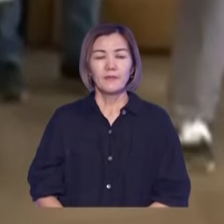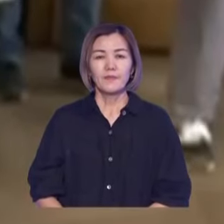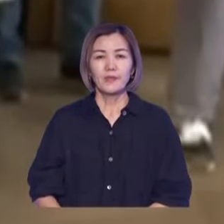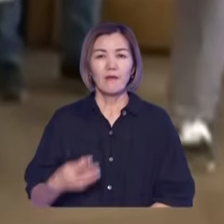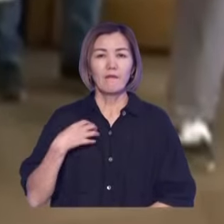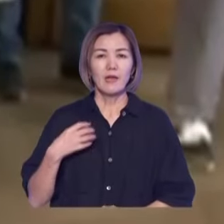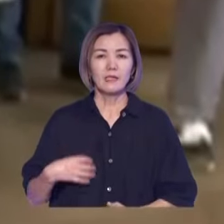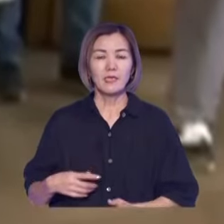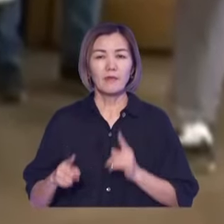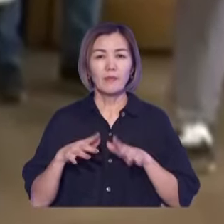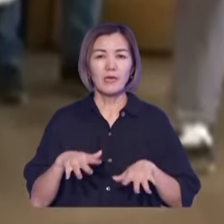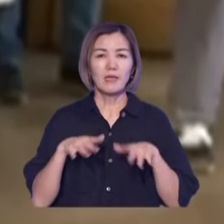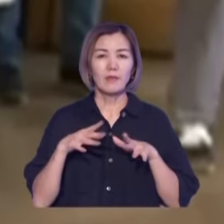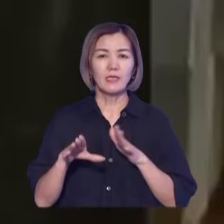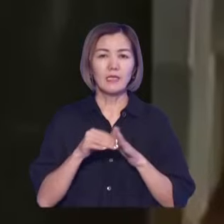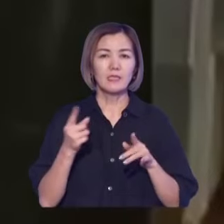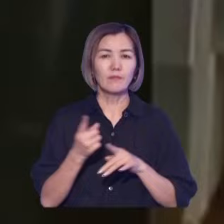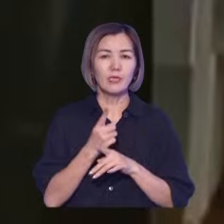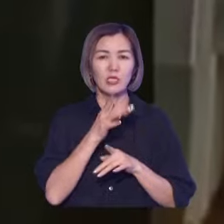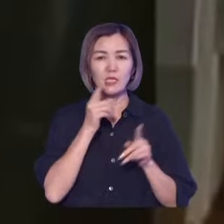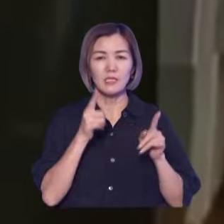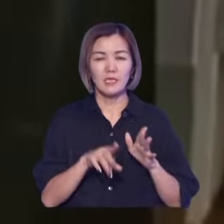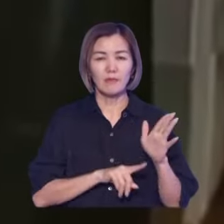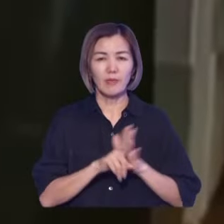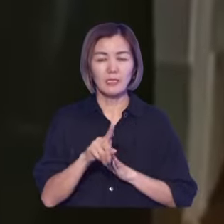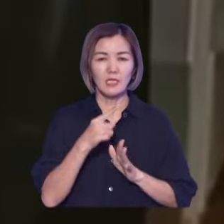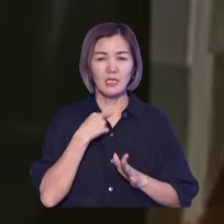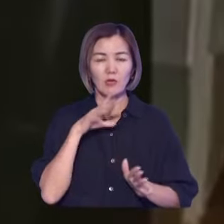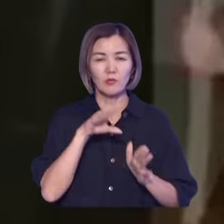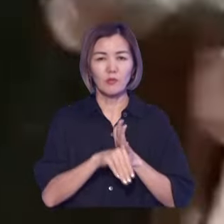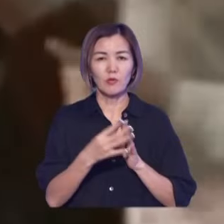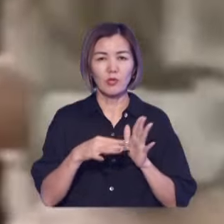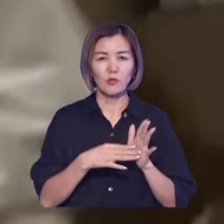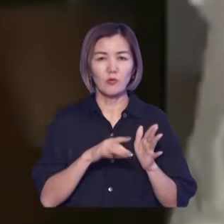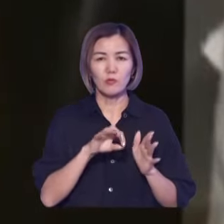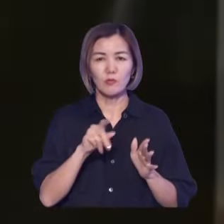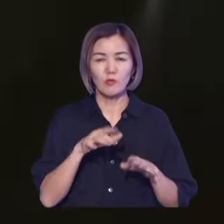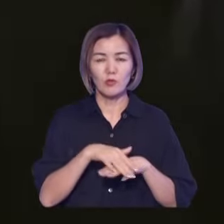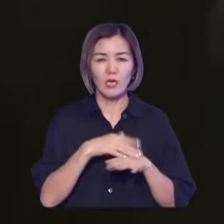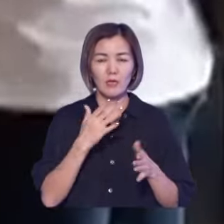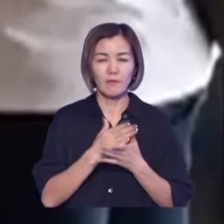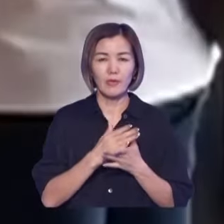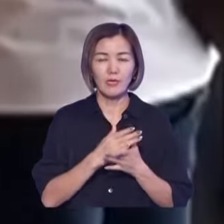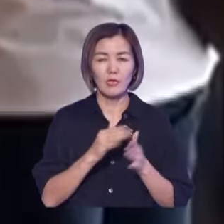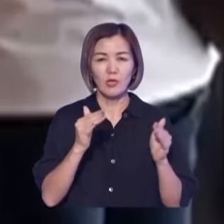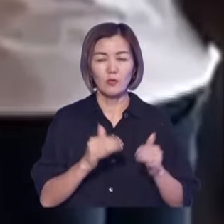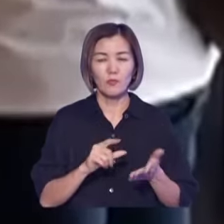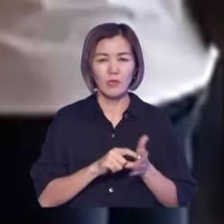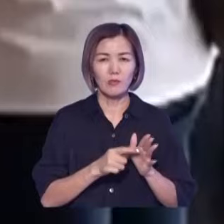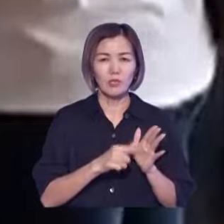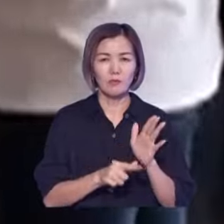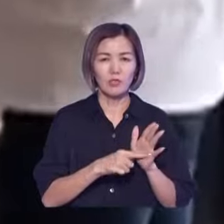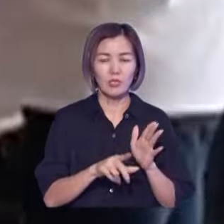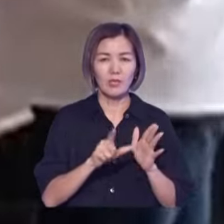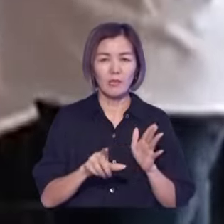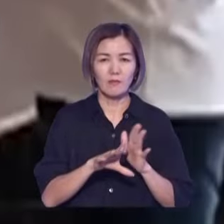Францияда парламенттік сайлаудың бірінші кезеңі басталды. Елде дауыс беруге құқылы 49 миллион адам бар. Олар төменгі палатаның 577 мүшесін таңдайды.